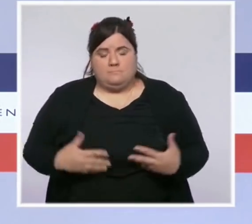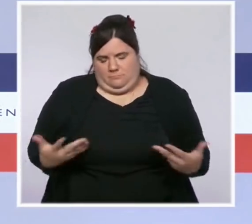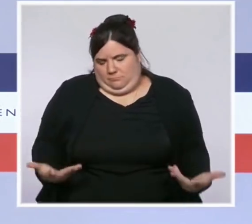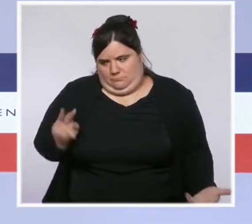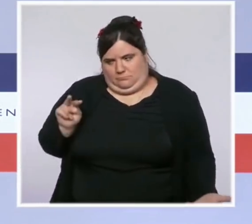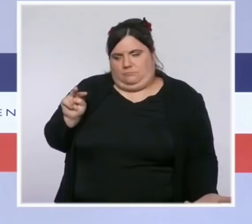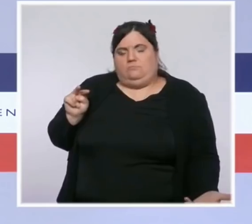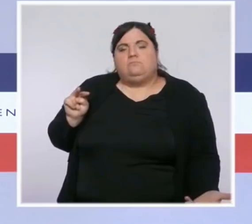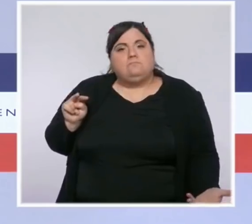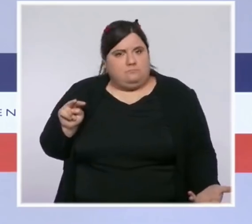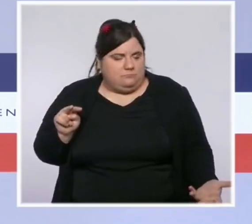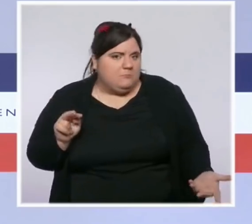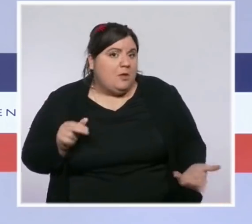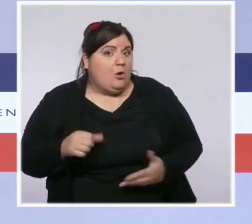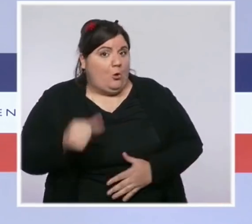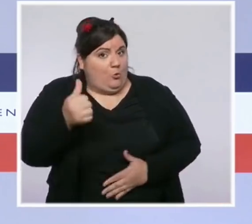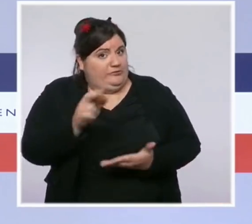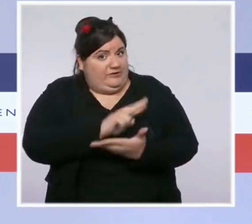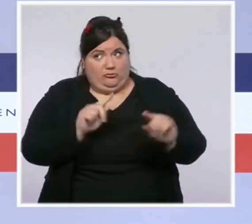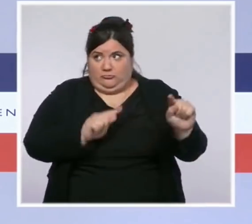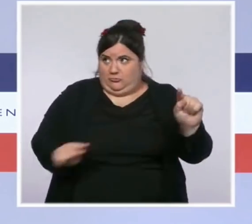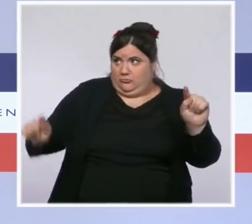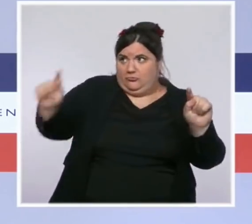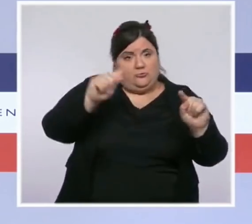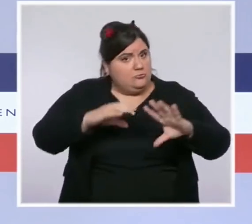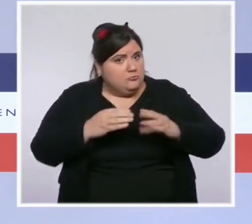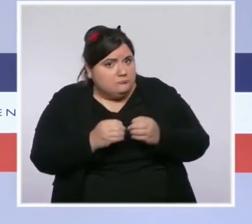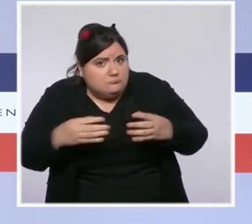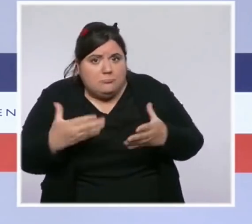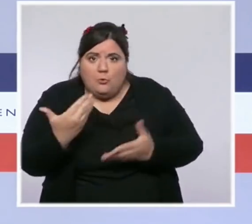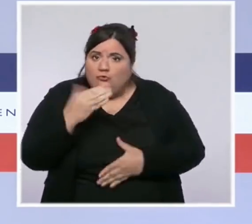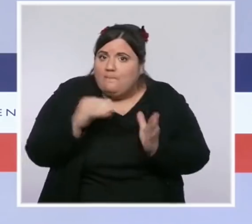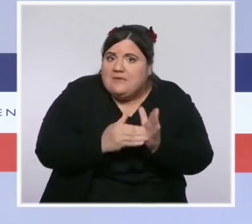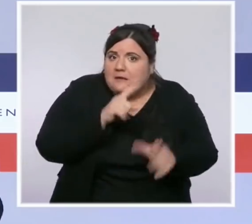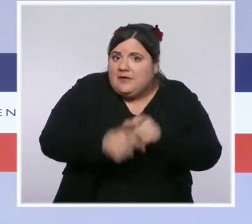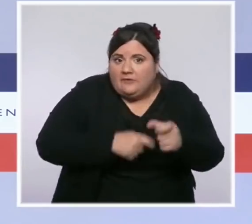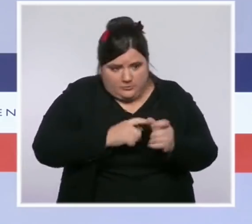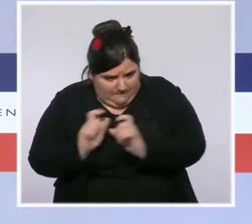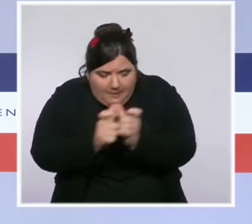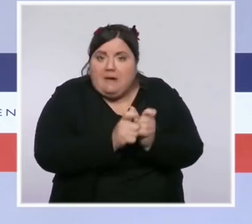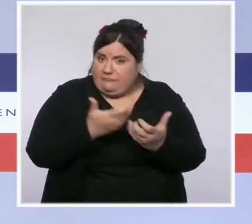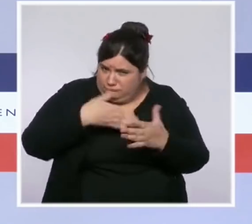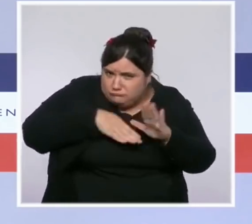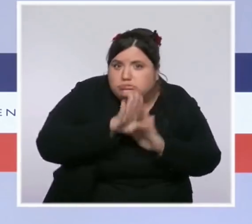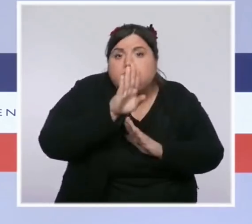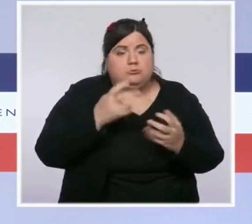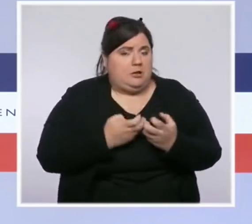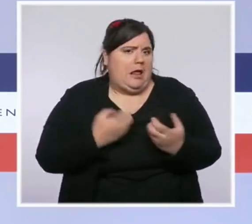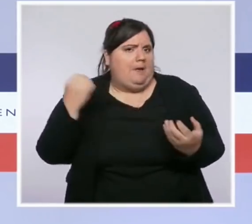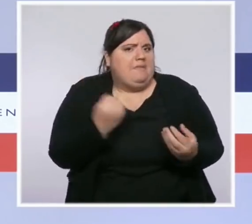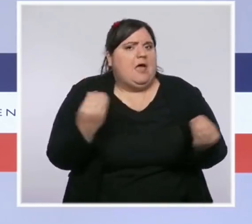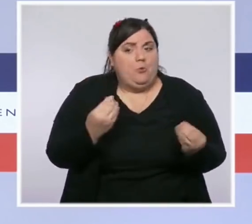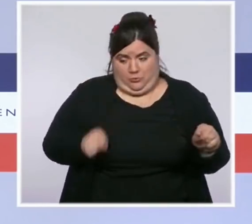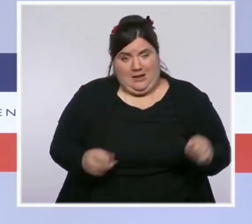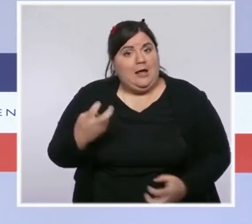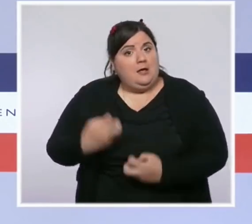conséquence, 11 régions voient leur taux d'incidence augmenter avec des dynamiques épidémiques particulièrement fortes en PACA, en région sud,